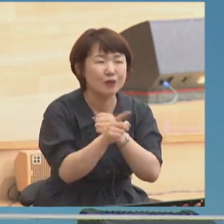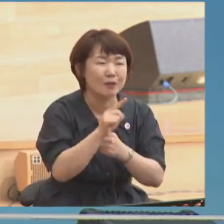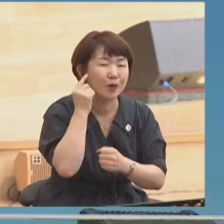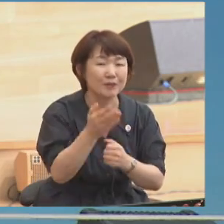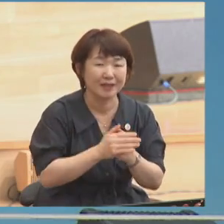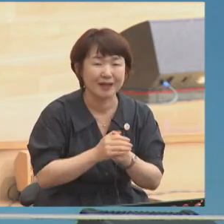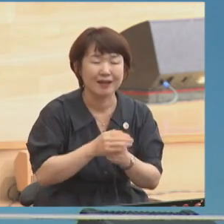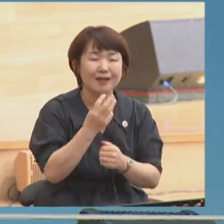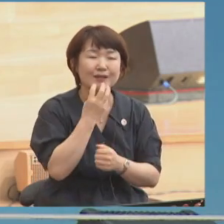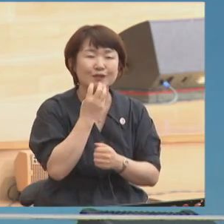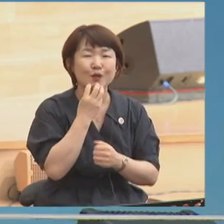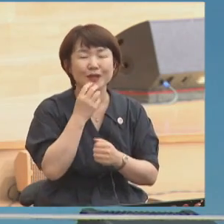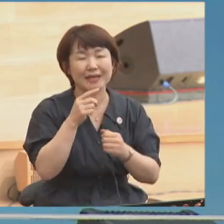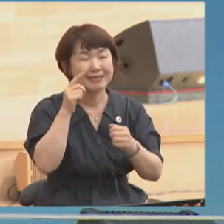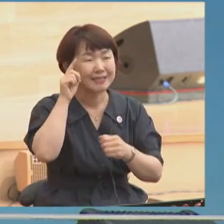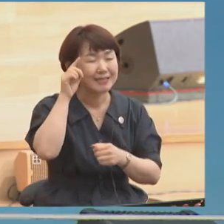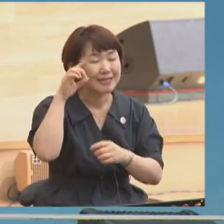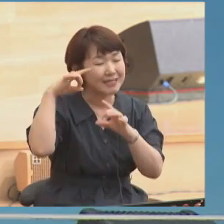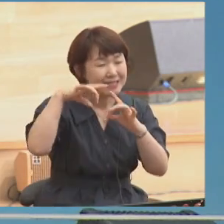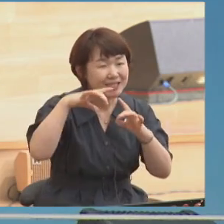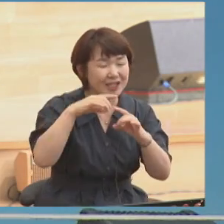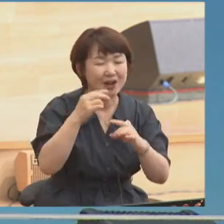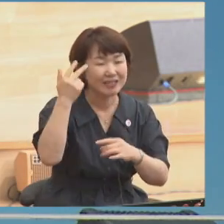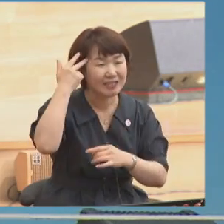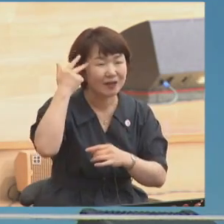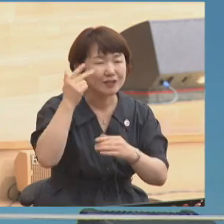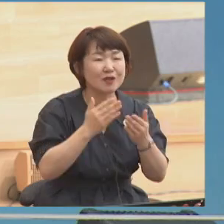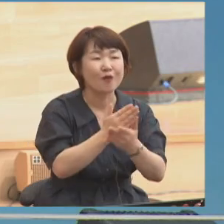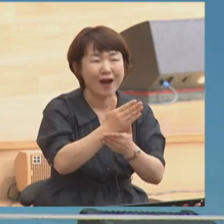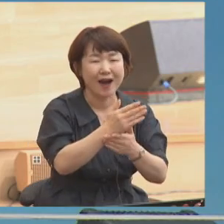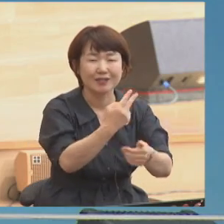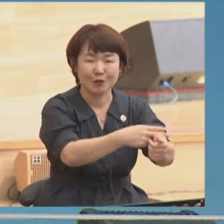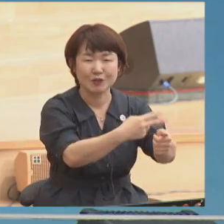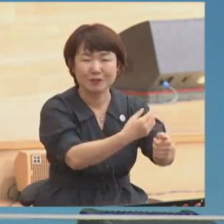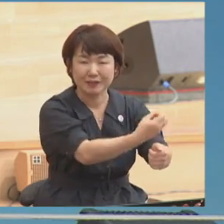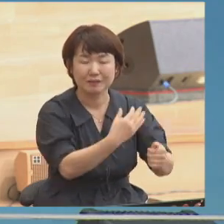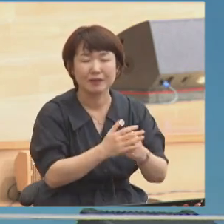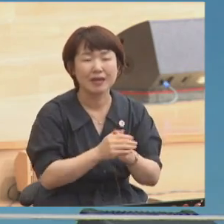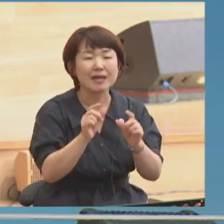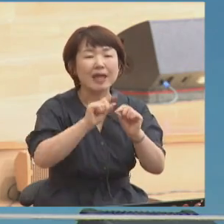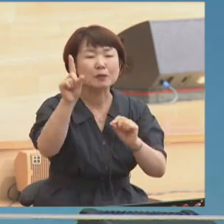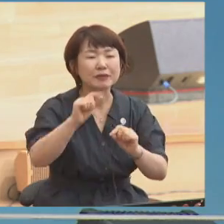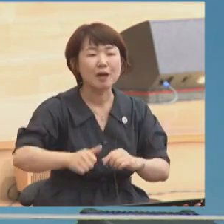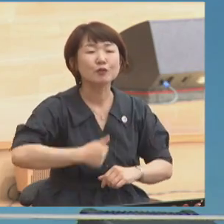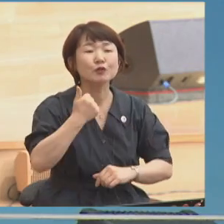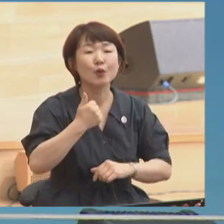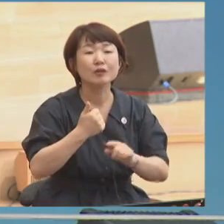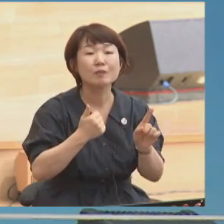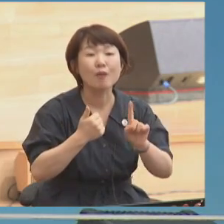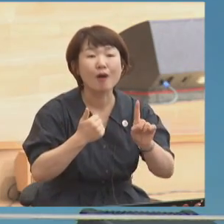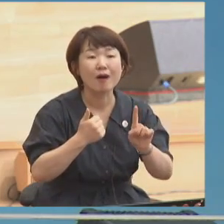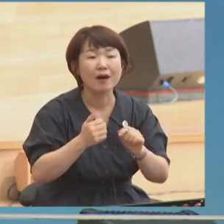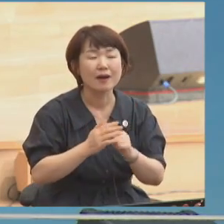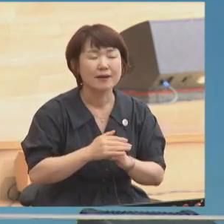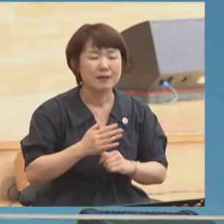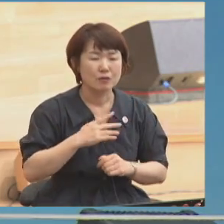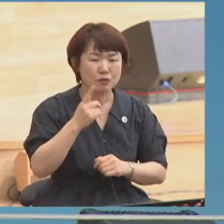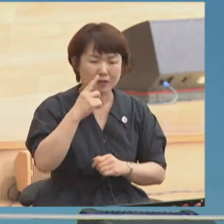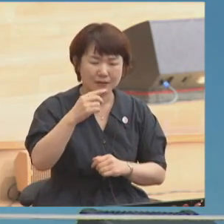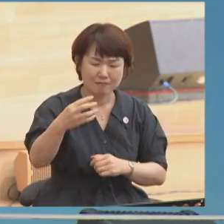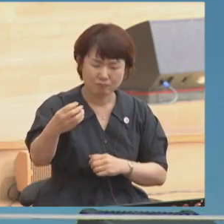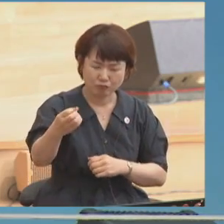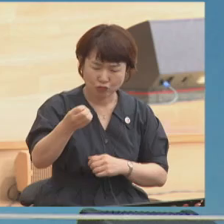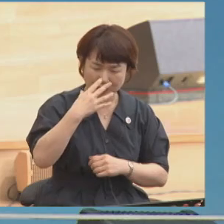서울대 신경정신과 교수로 있는 정도원 교수는 이렇게 말합니다. 대부분의 분노는 무시당했다라는